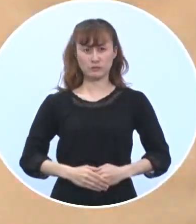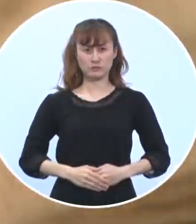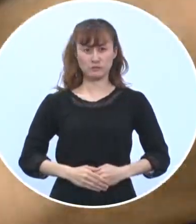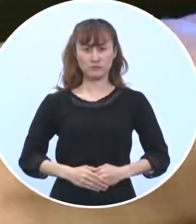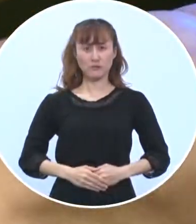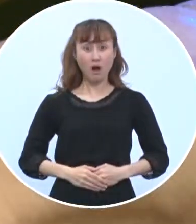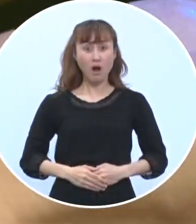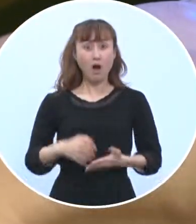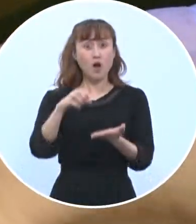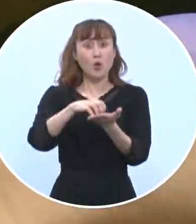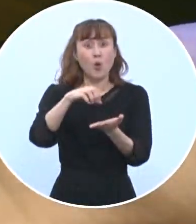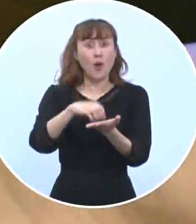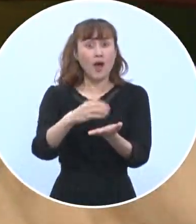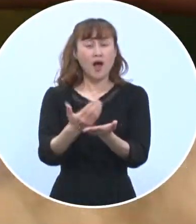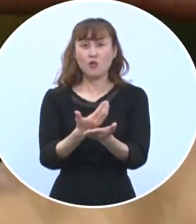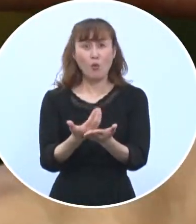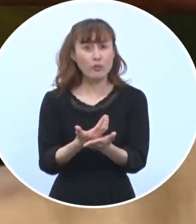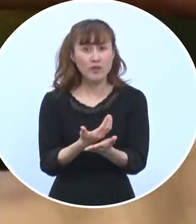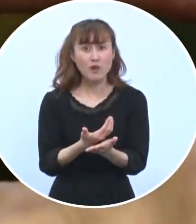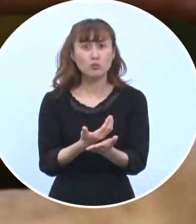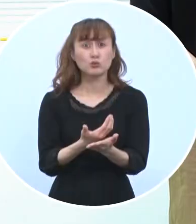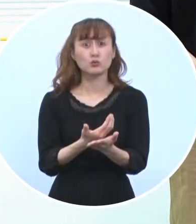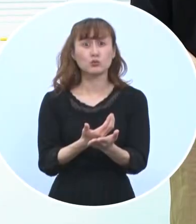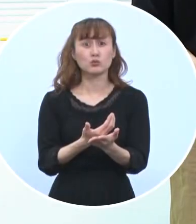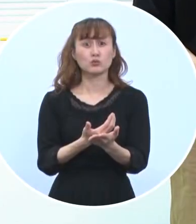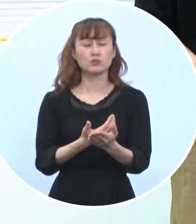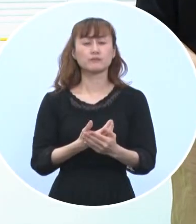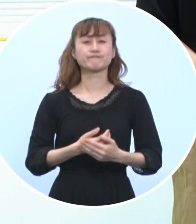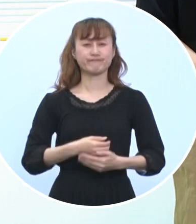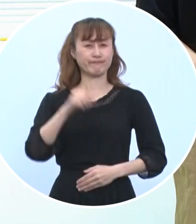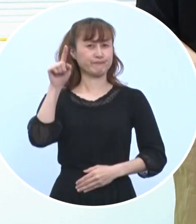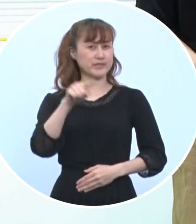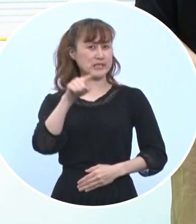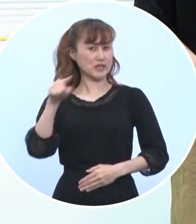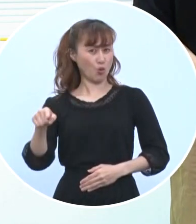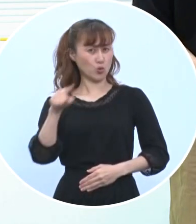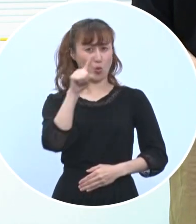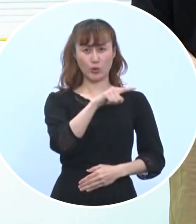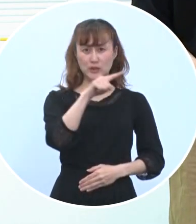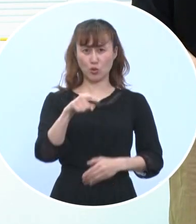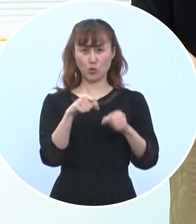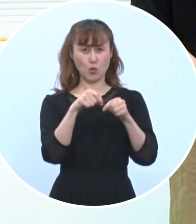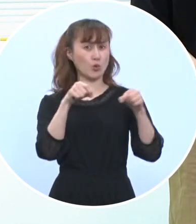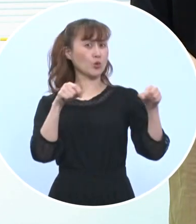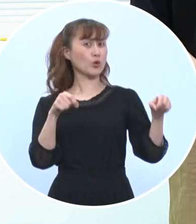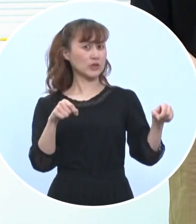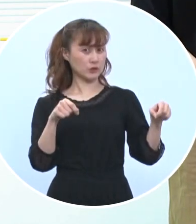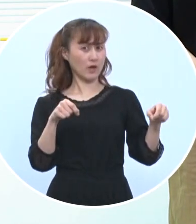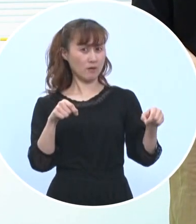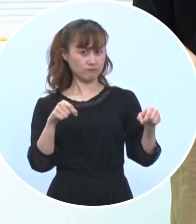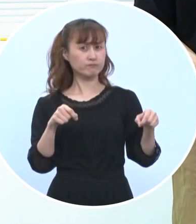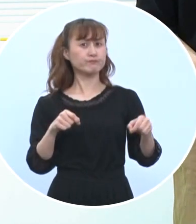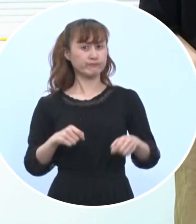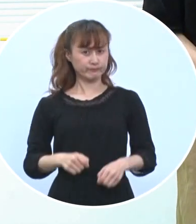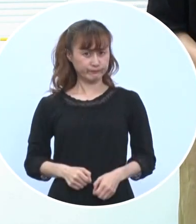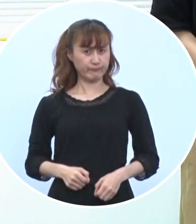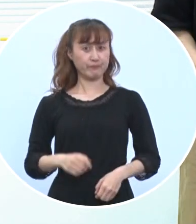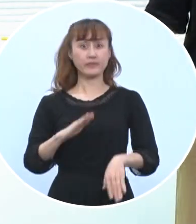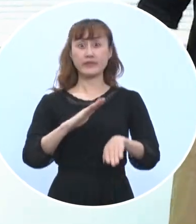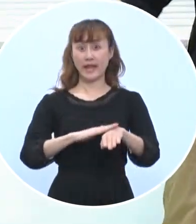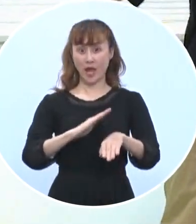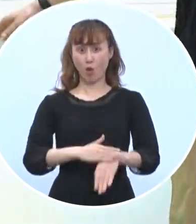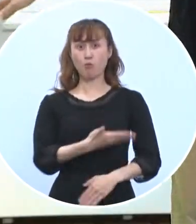こんなに汚れ残ってるんですか？ 人との間隔はお互いが手を横に広げたくらいの